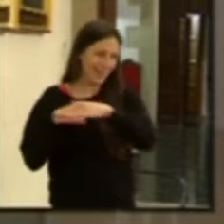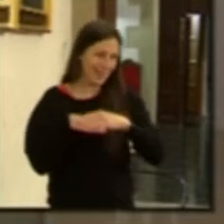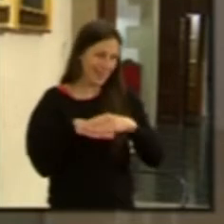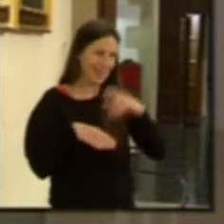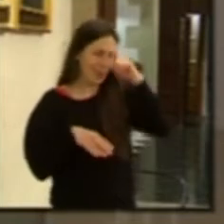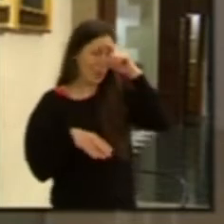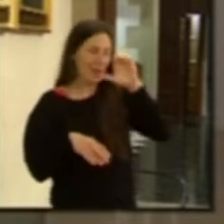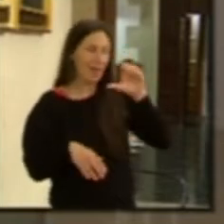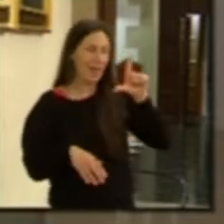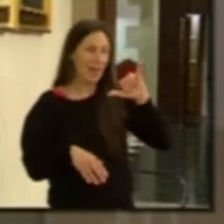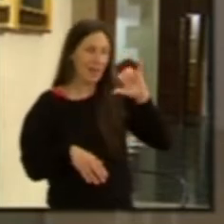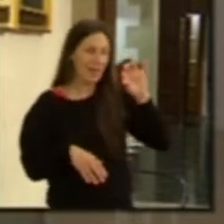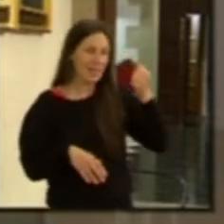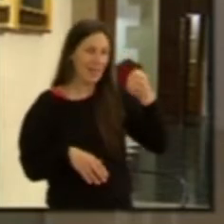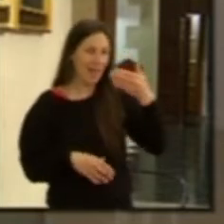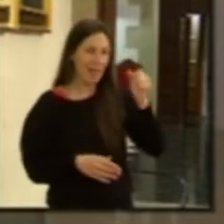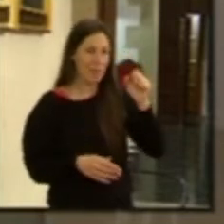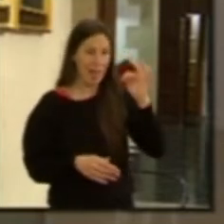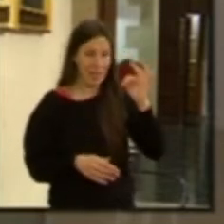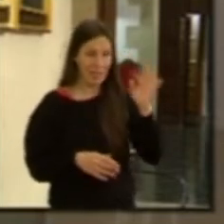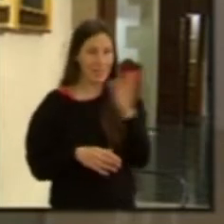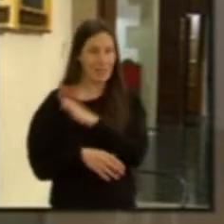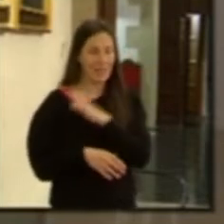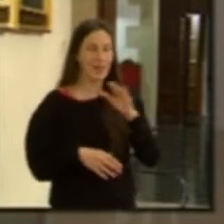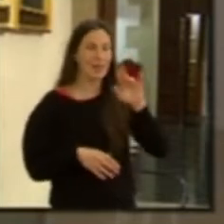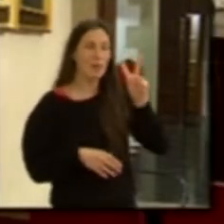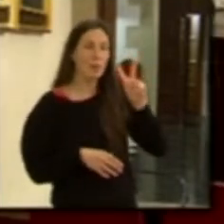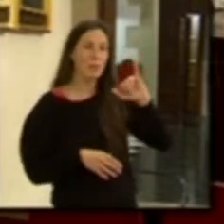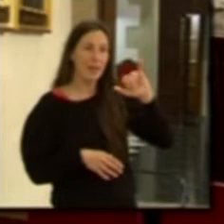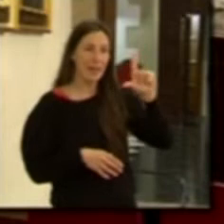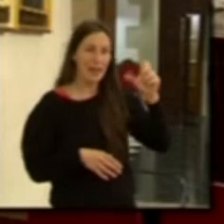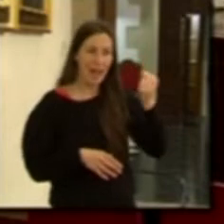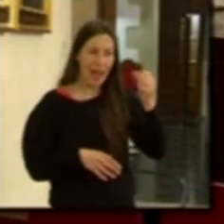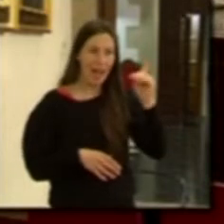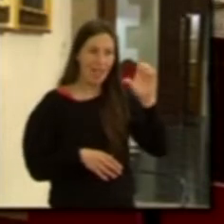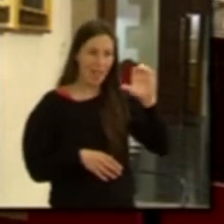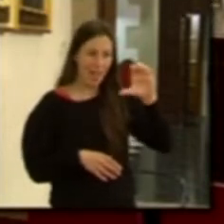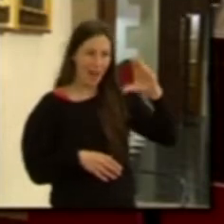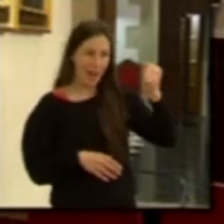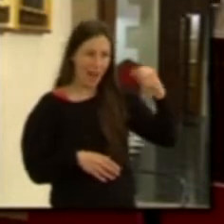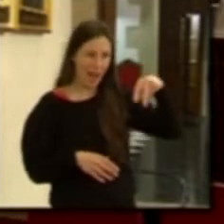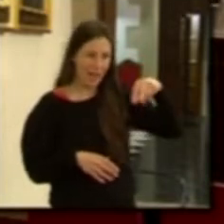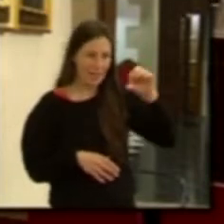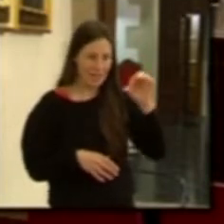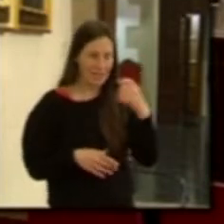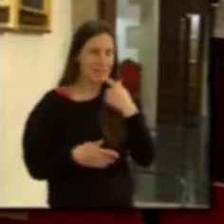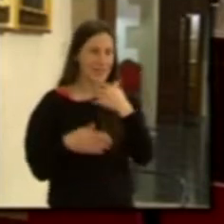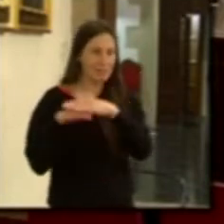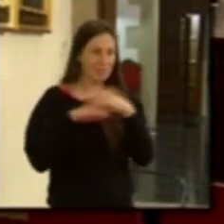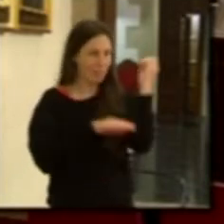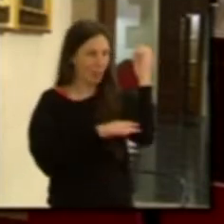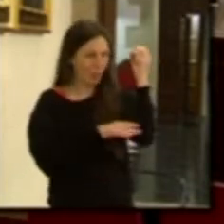que li agraeixo que tant aquella vegada com aquesta ha volgut doncs, venir aquí nosaltres a fer doncs, aquest pregó.